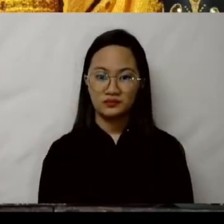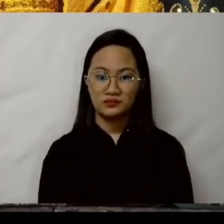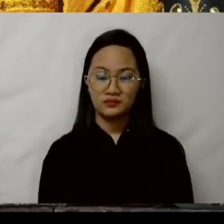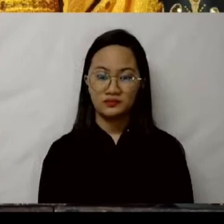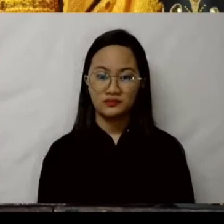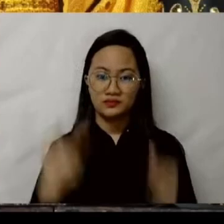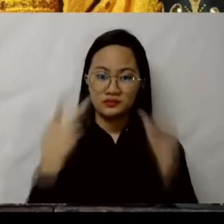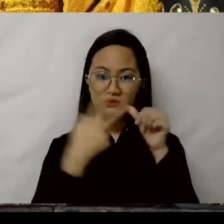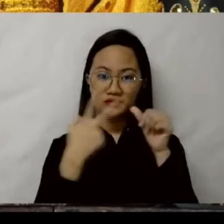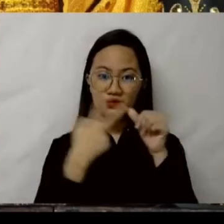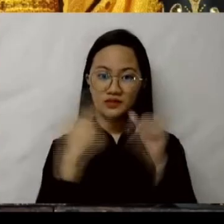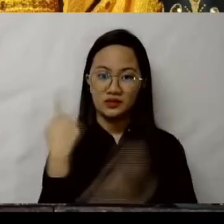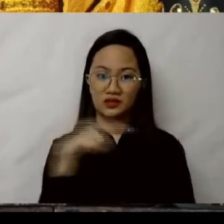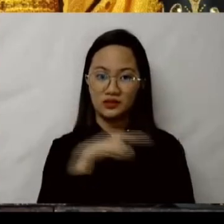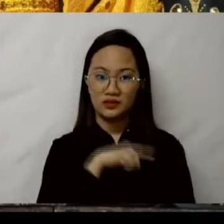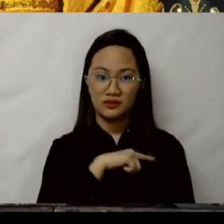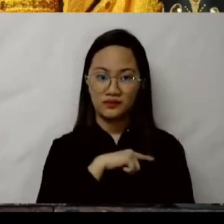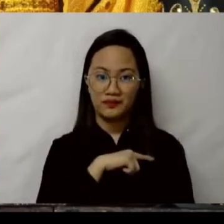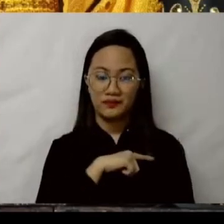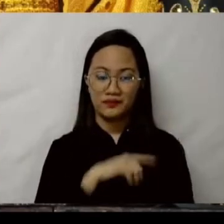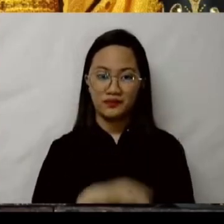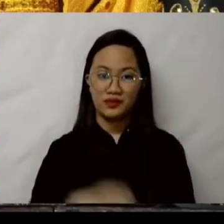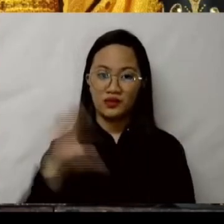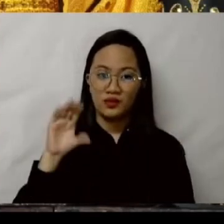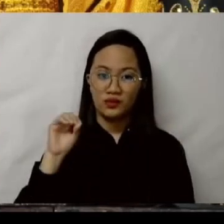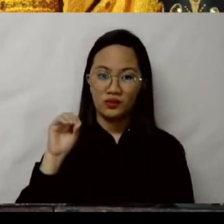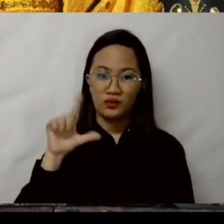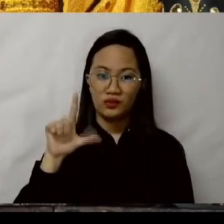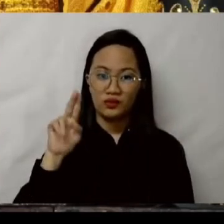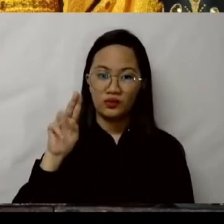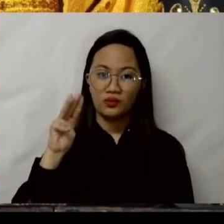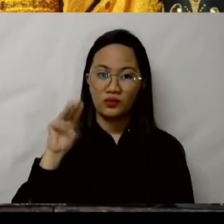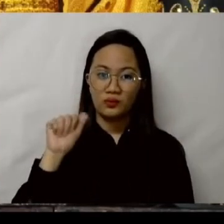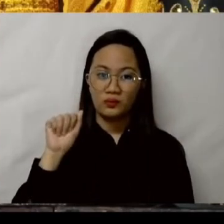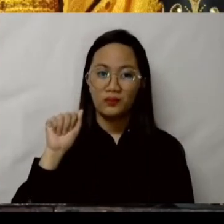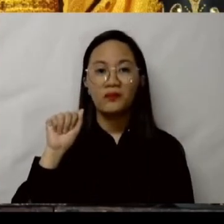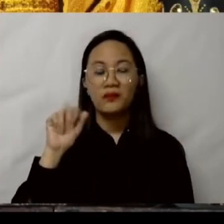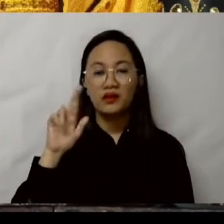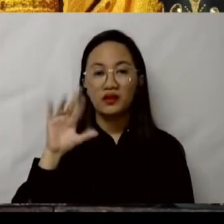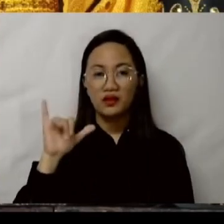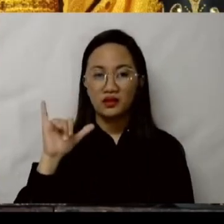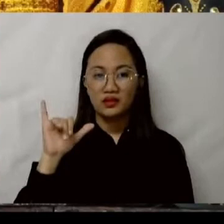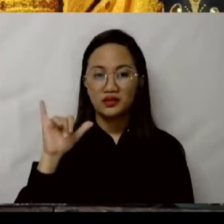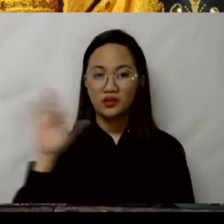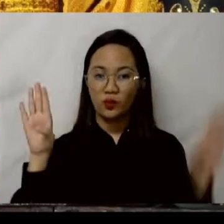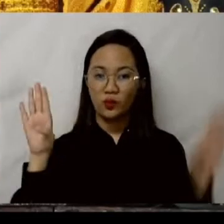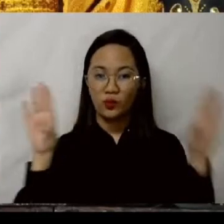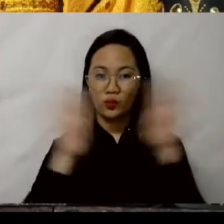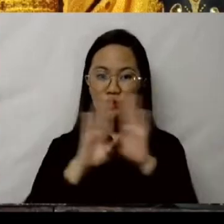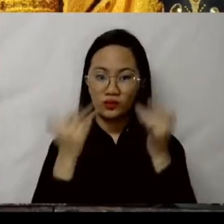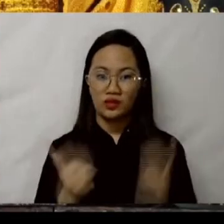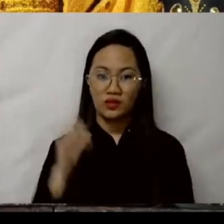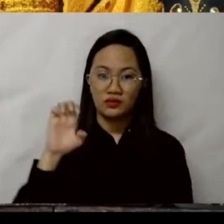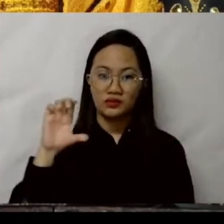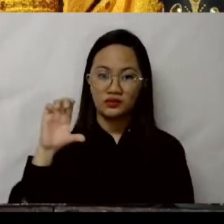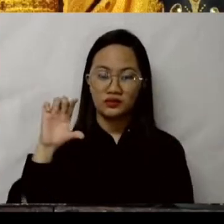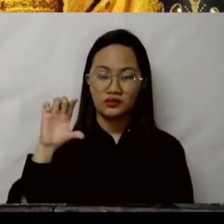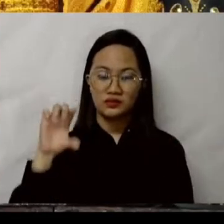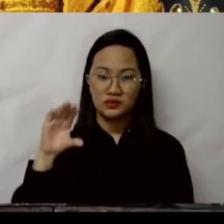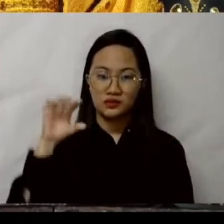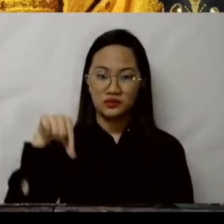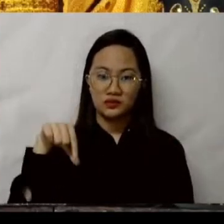pong columbary ay sarado sa panahon ng ECQ. Para po sa paglilibing sa columbary sa panahong